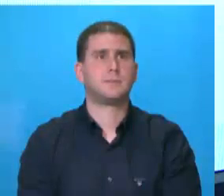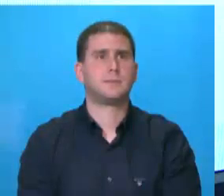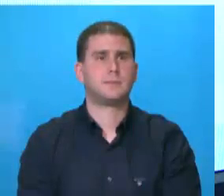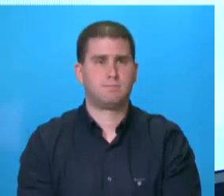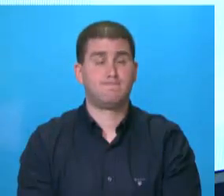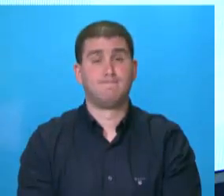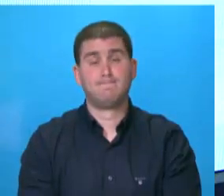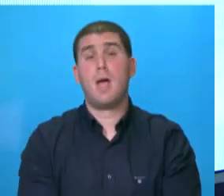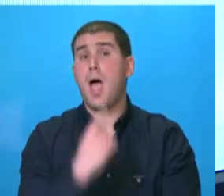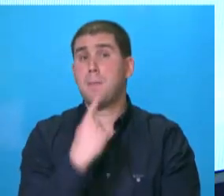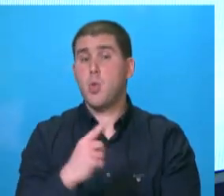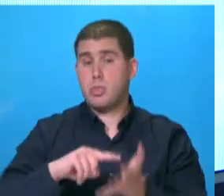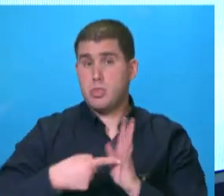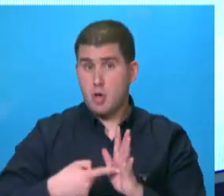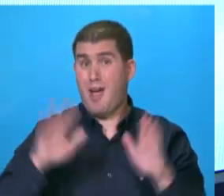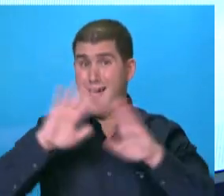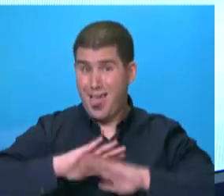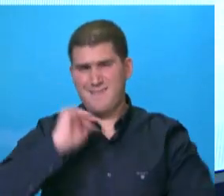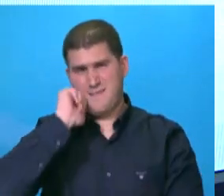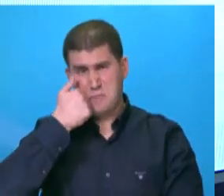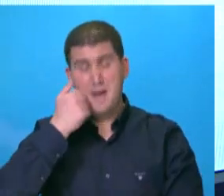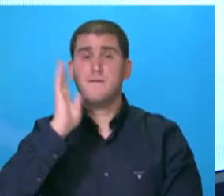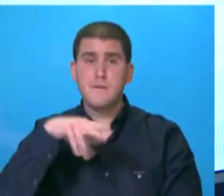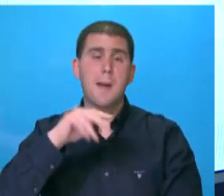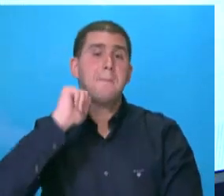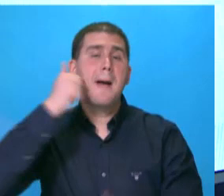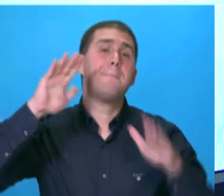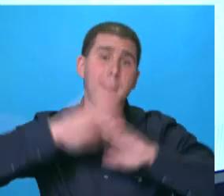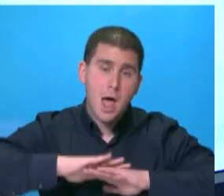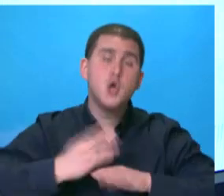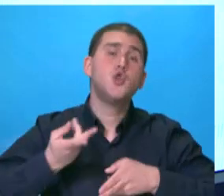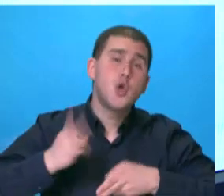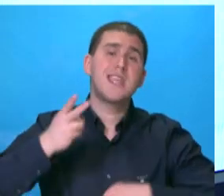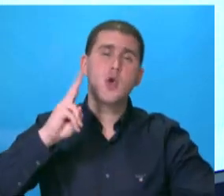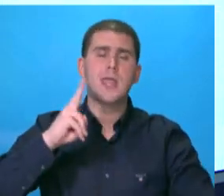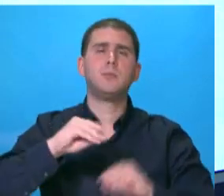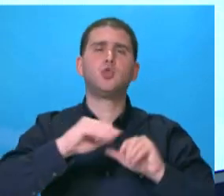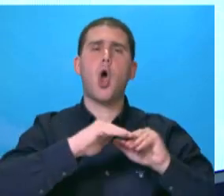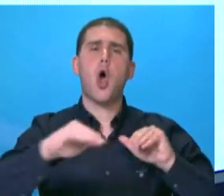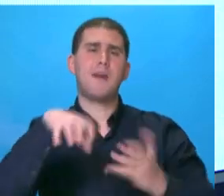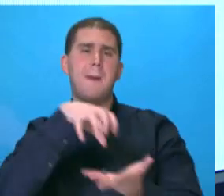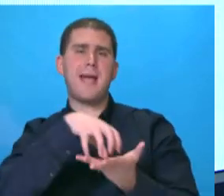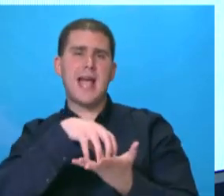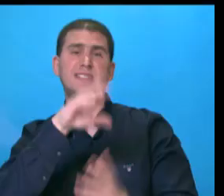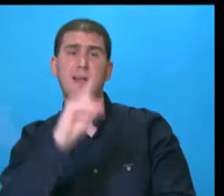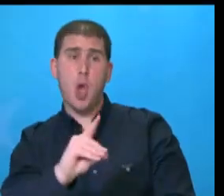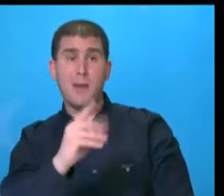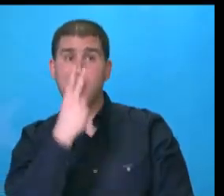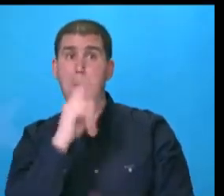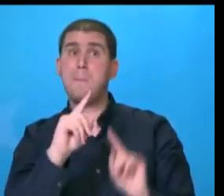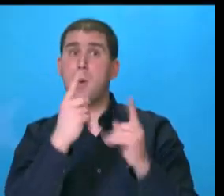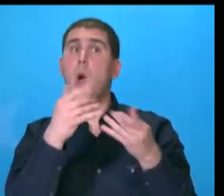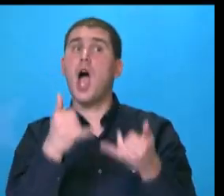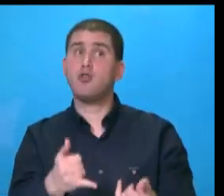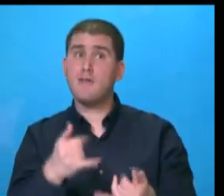כן, אז אמרנו שהדגש באמת הלילה ומחר, וגם מחר בלילה, יותר על מישור החוף המרכזי והדרומי, ותראו מה קורה עכשיו באשדוד.